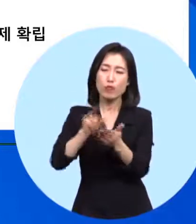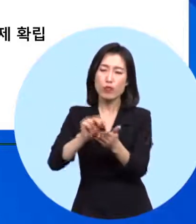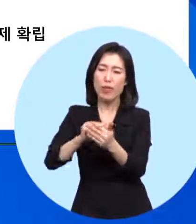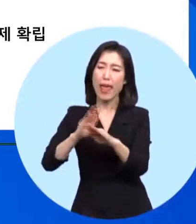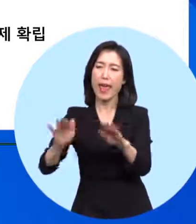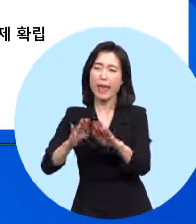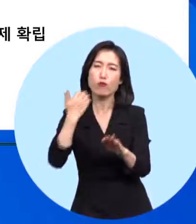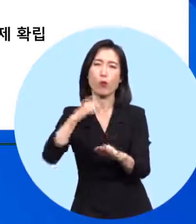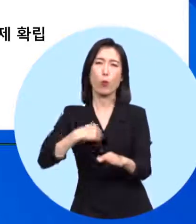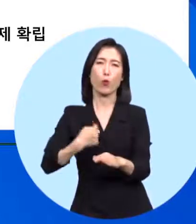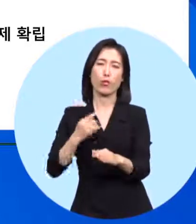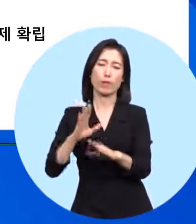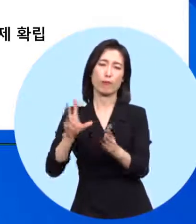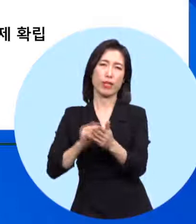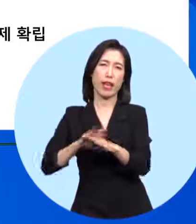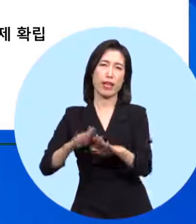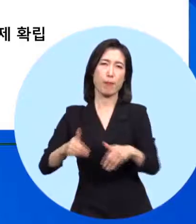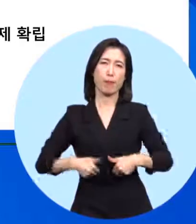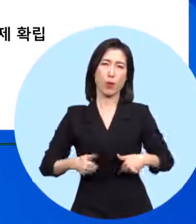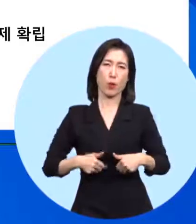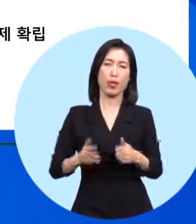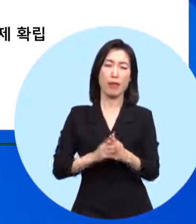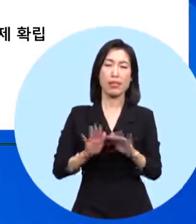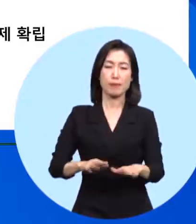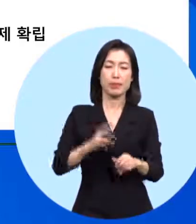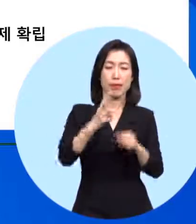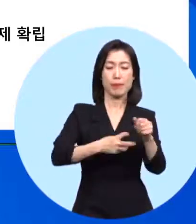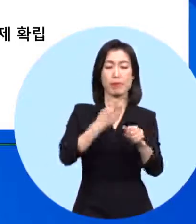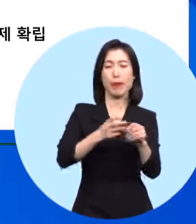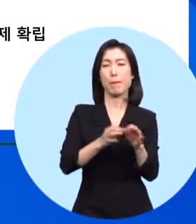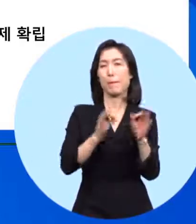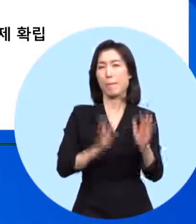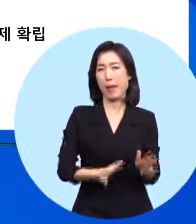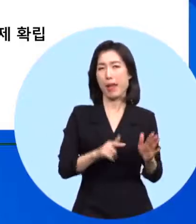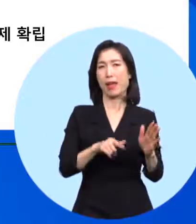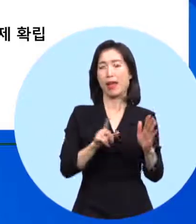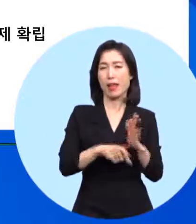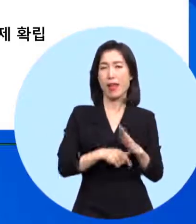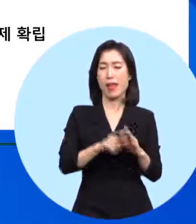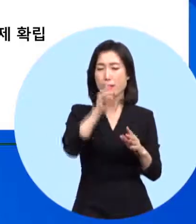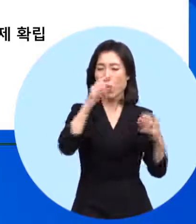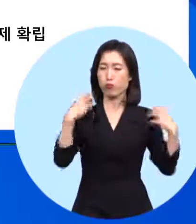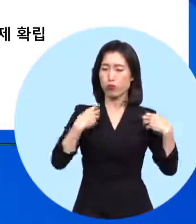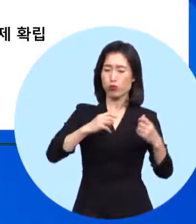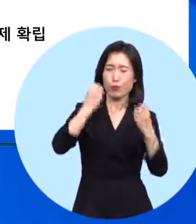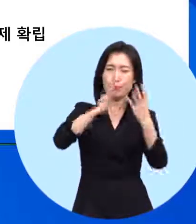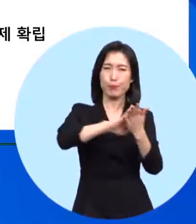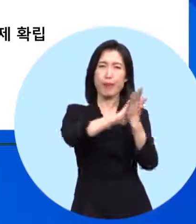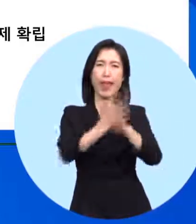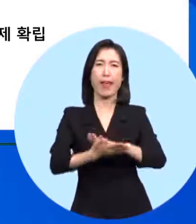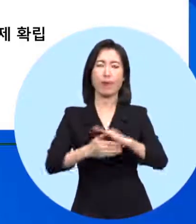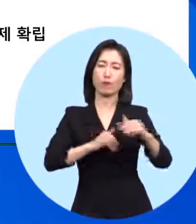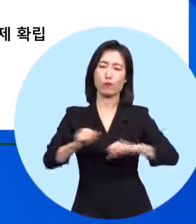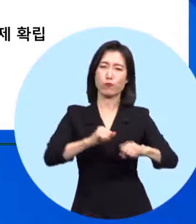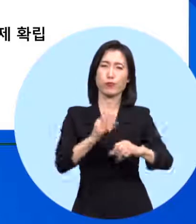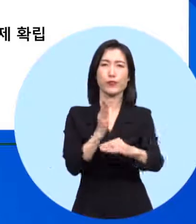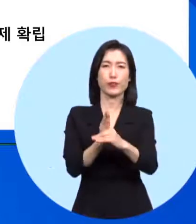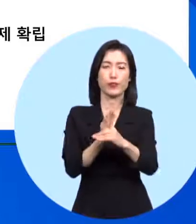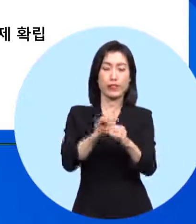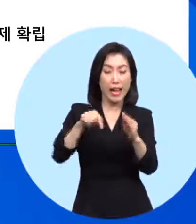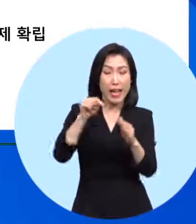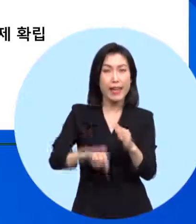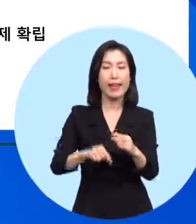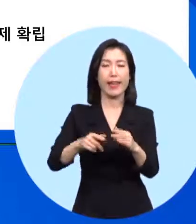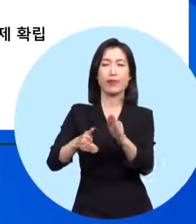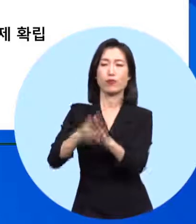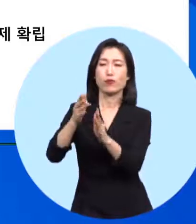것이고요. 요거를 해결하기 위해서 지금 만 30년 만에 지방자치법 전부 개정안을 좀 추진하고 있는데 이 속에 보시면